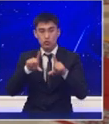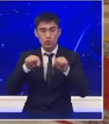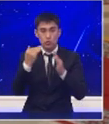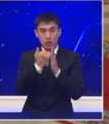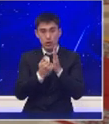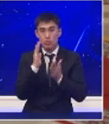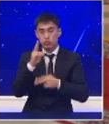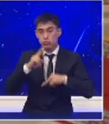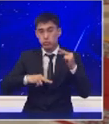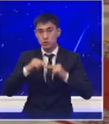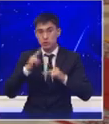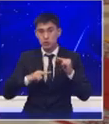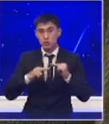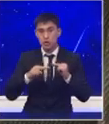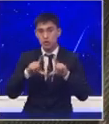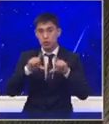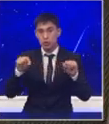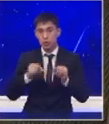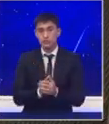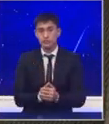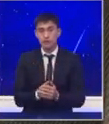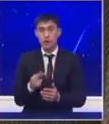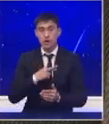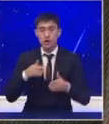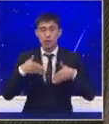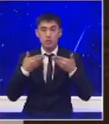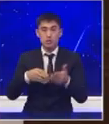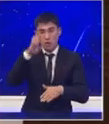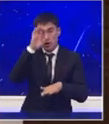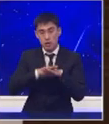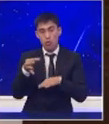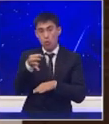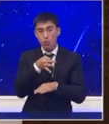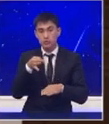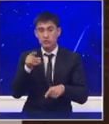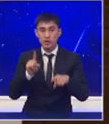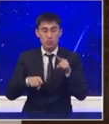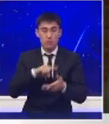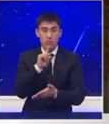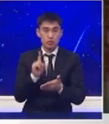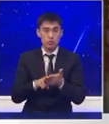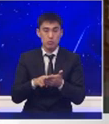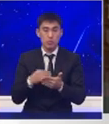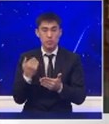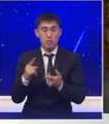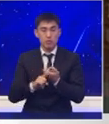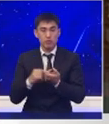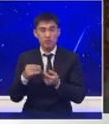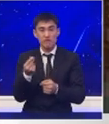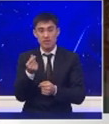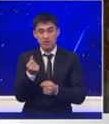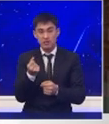программы будет построена школа. Я обратился к Акиму областью с некоторыми вопросами по поводу